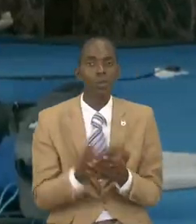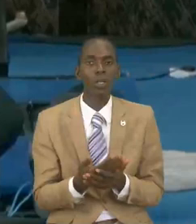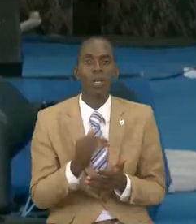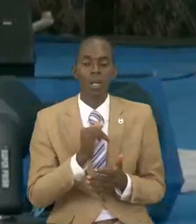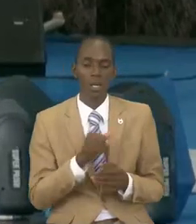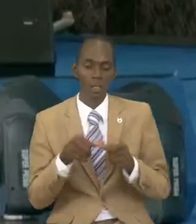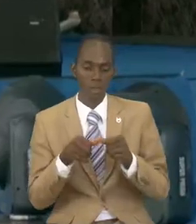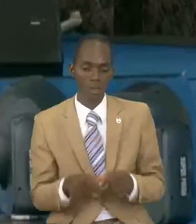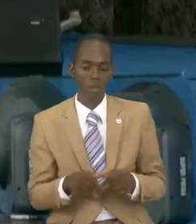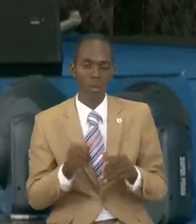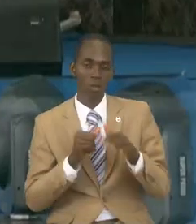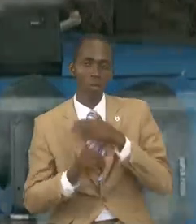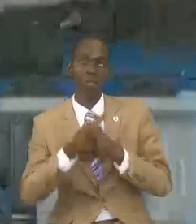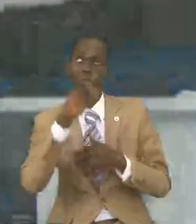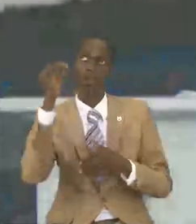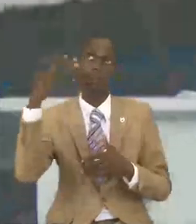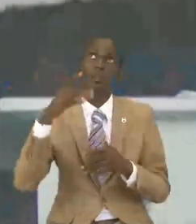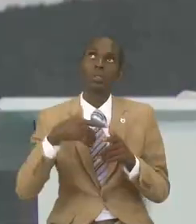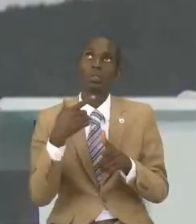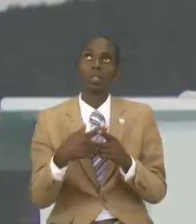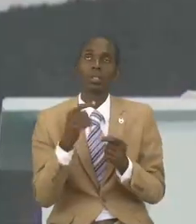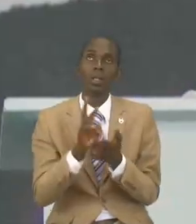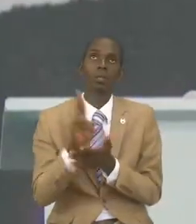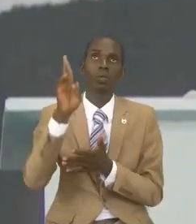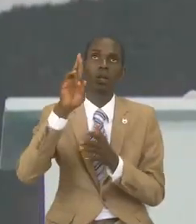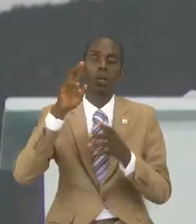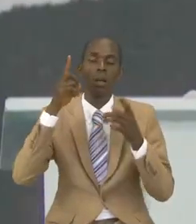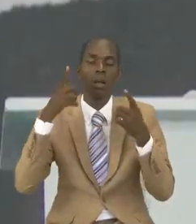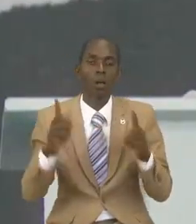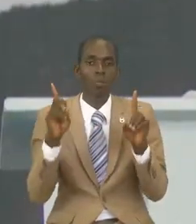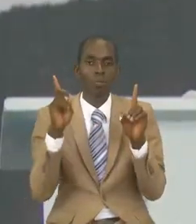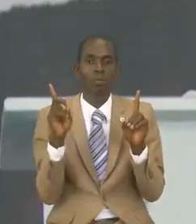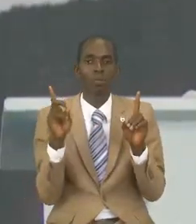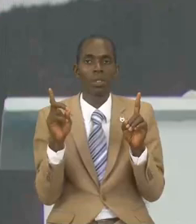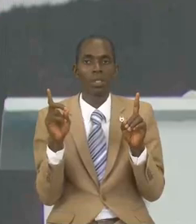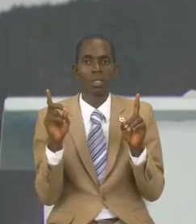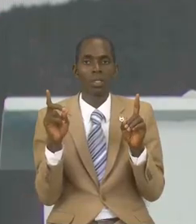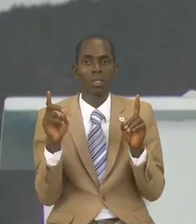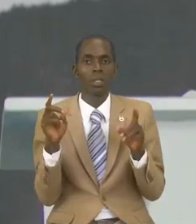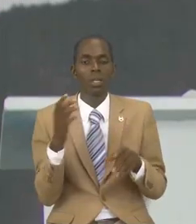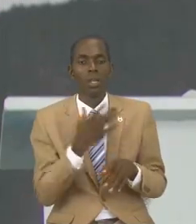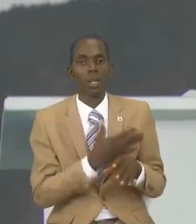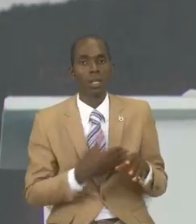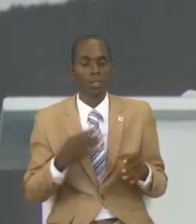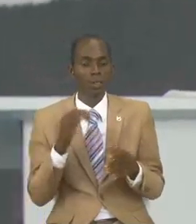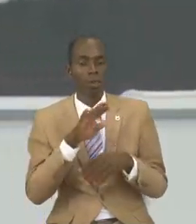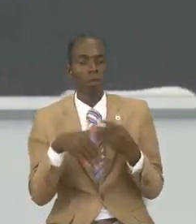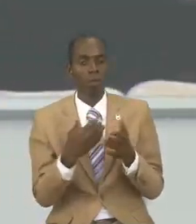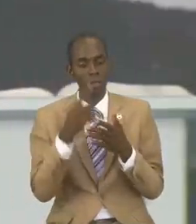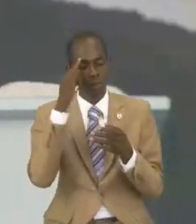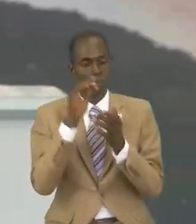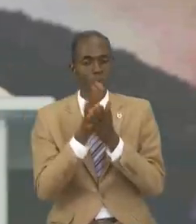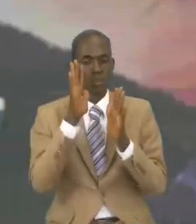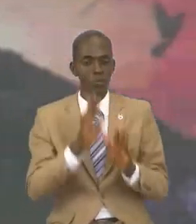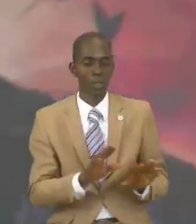le profit de rester là? Je reste sous le soleil et l'enlèvement a lieu. Et puis les saints sont montés au